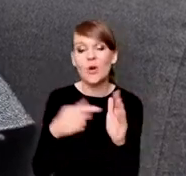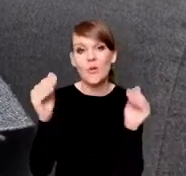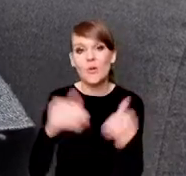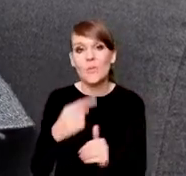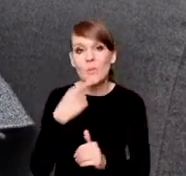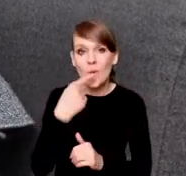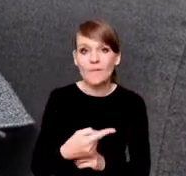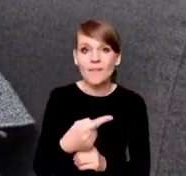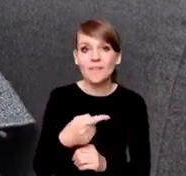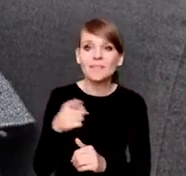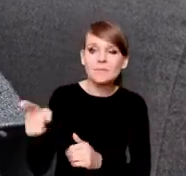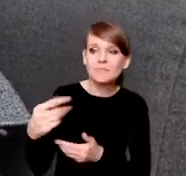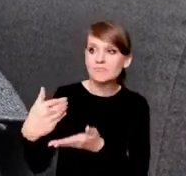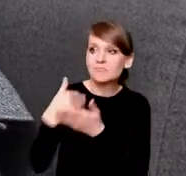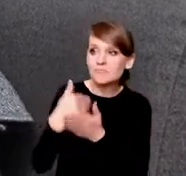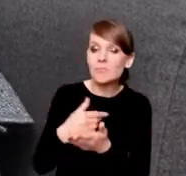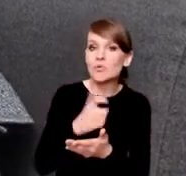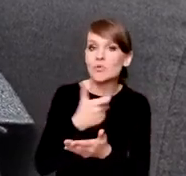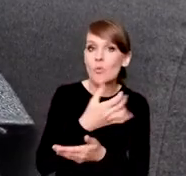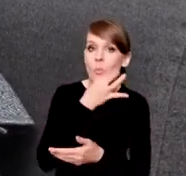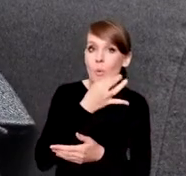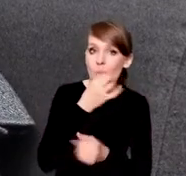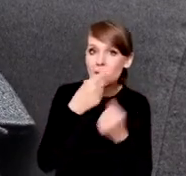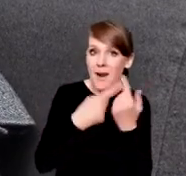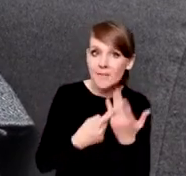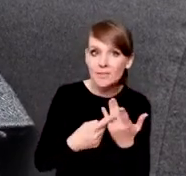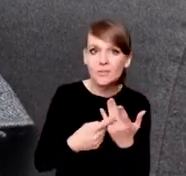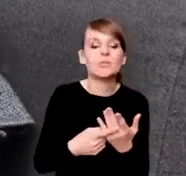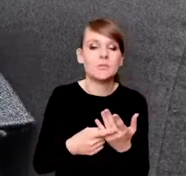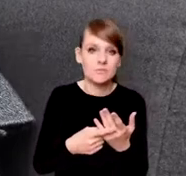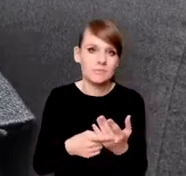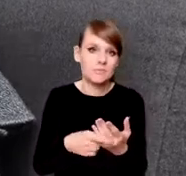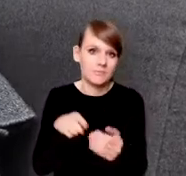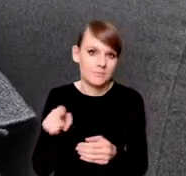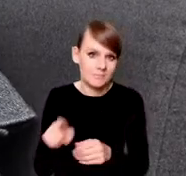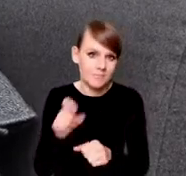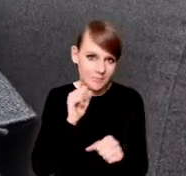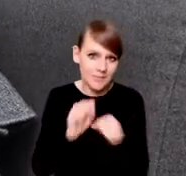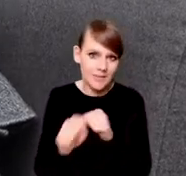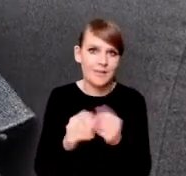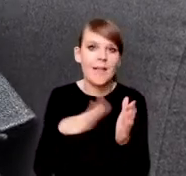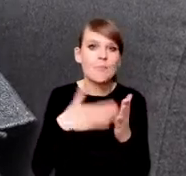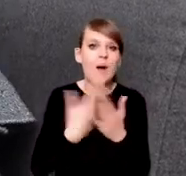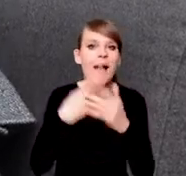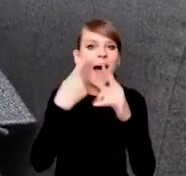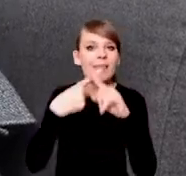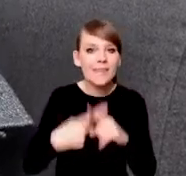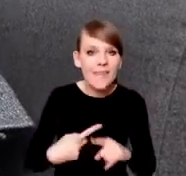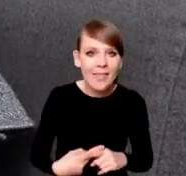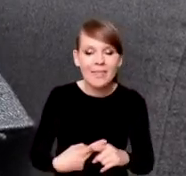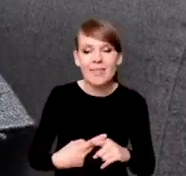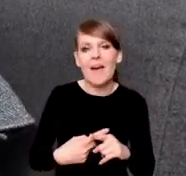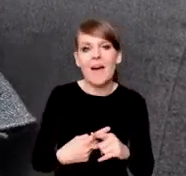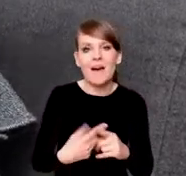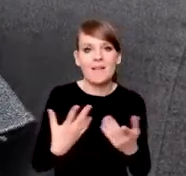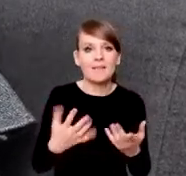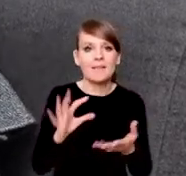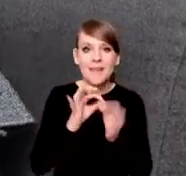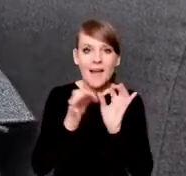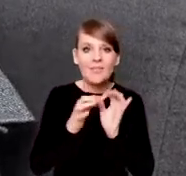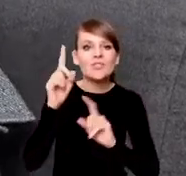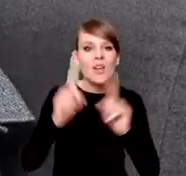naprawcze wskazówki mogą się zdecydowanie pojawić w różnych ankietach, w różnych nawet